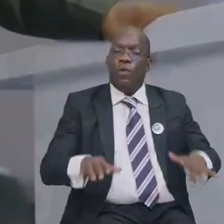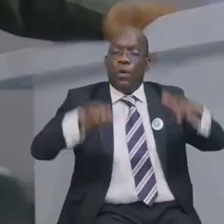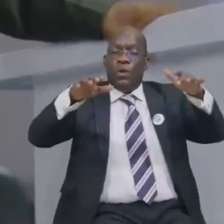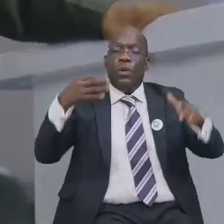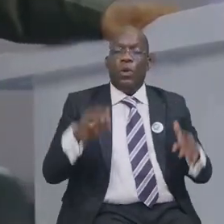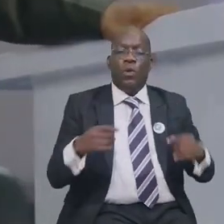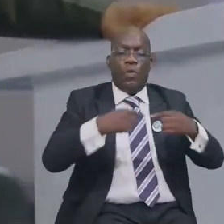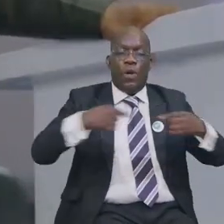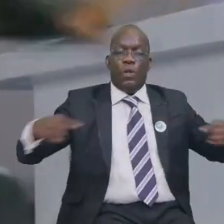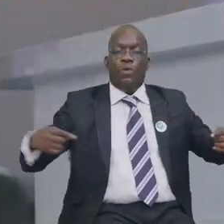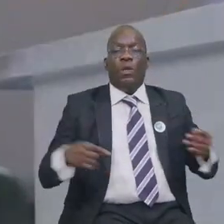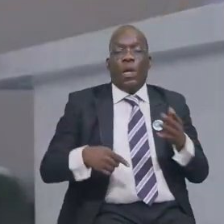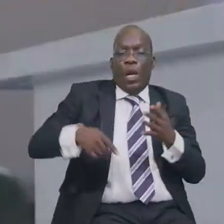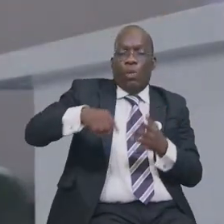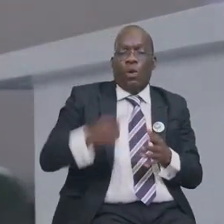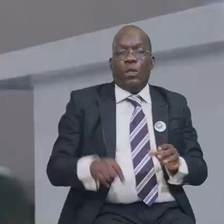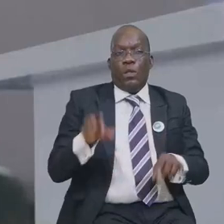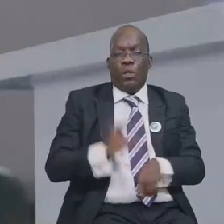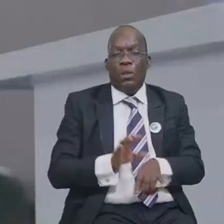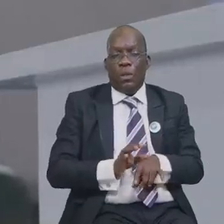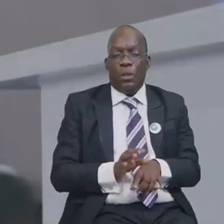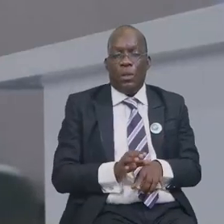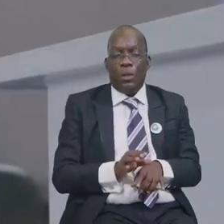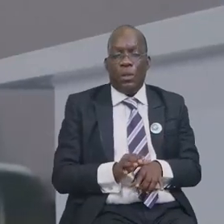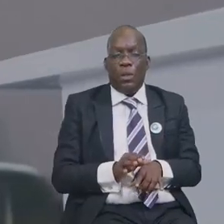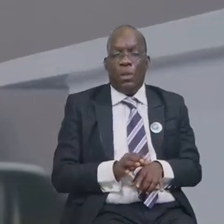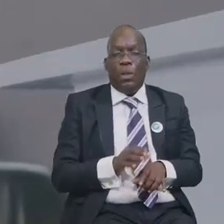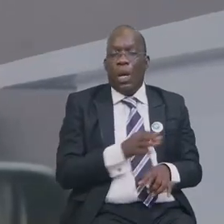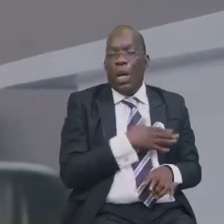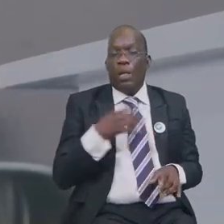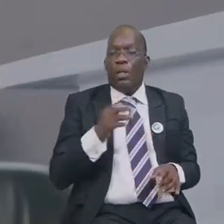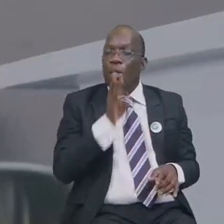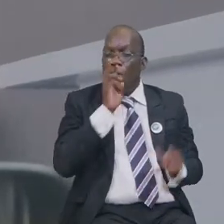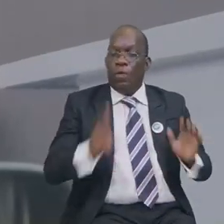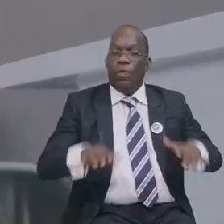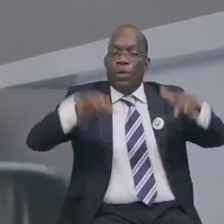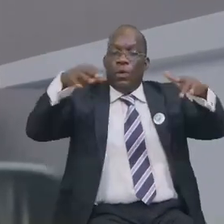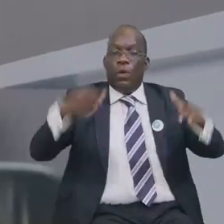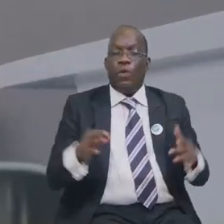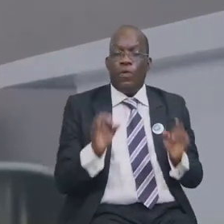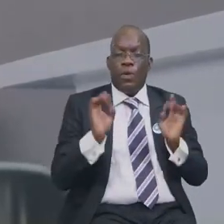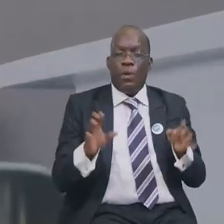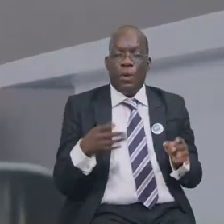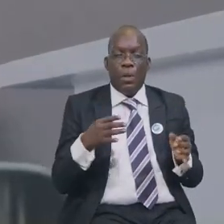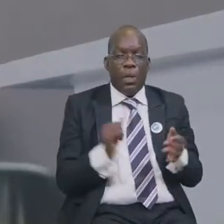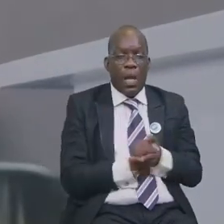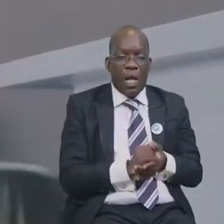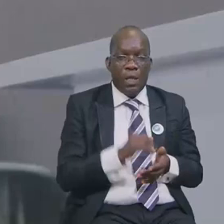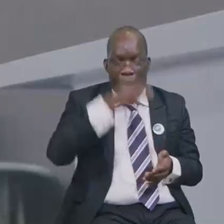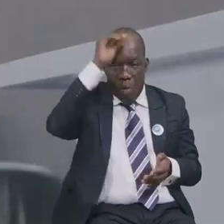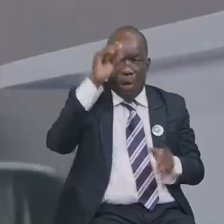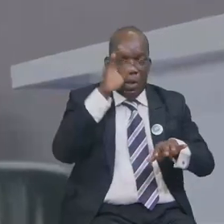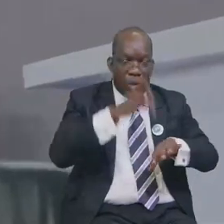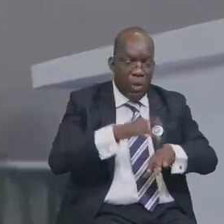d'antagonisme qui est dans l'église. Ils ne regardent pas le déluge de la haine. L'homme a touché la femme d'autrui là.